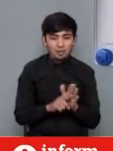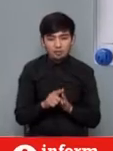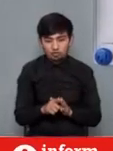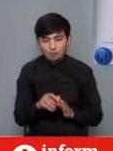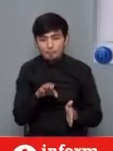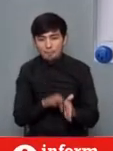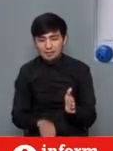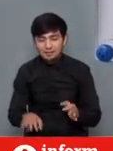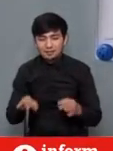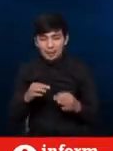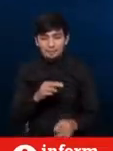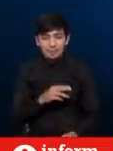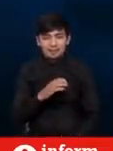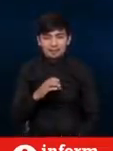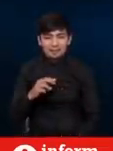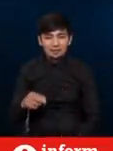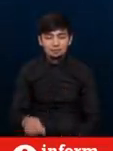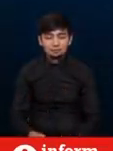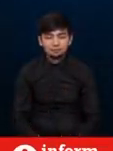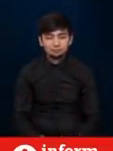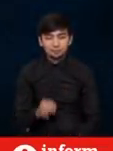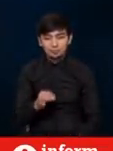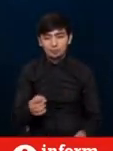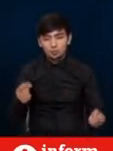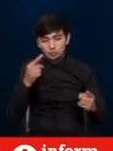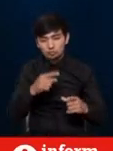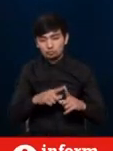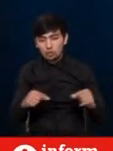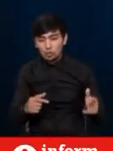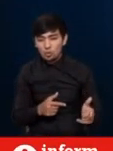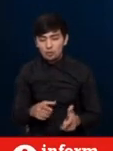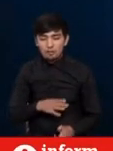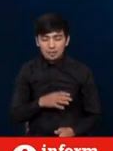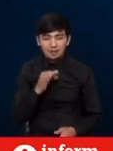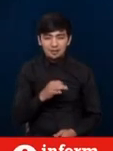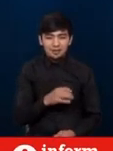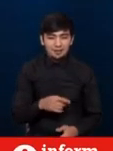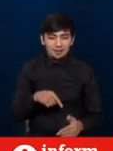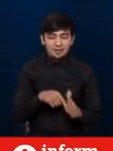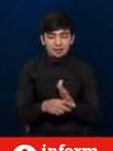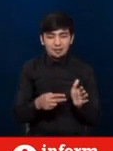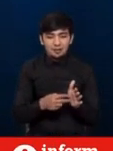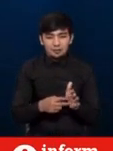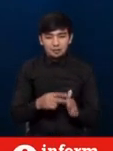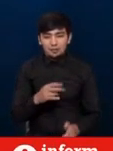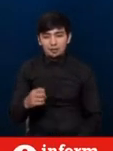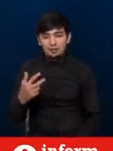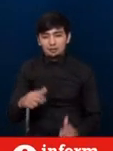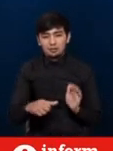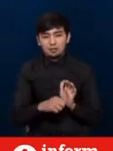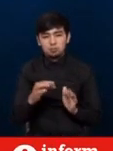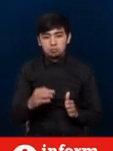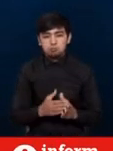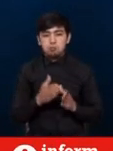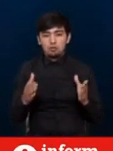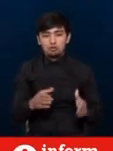без утверждённых псд установлено что готовые школы выкупали с превышением сметной стоимости примерно на 36% или на